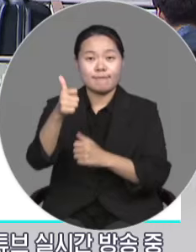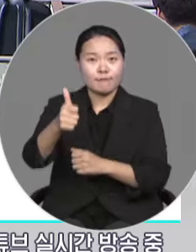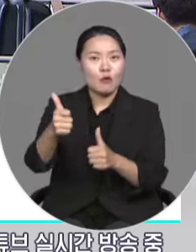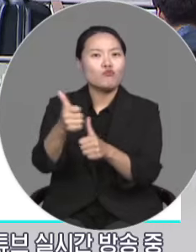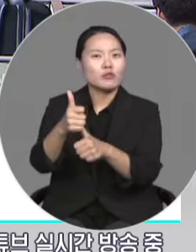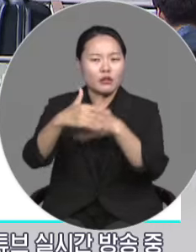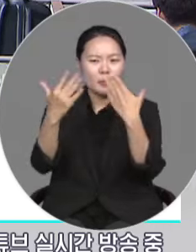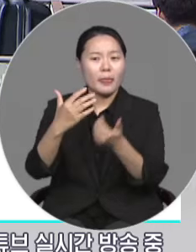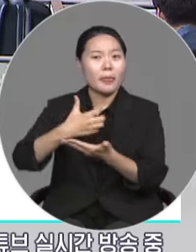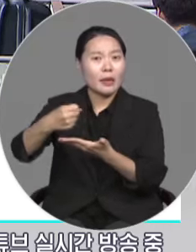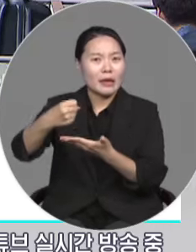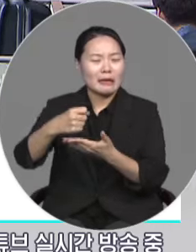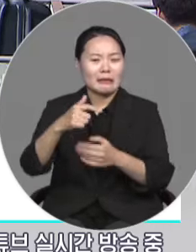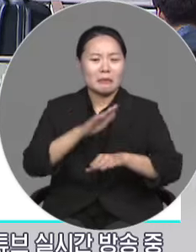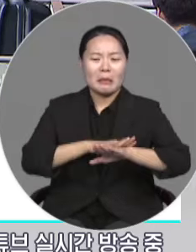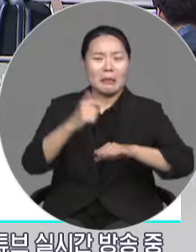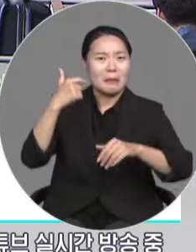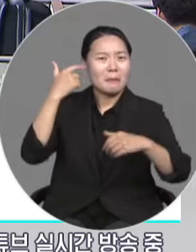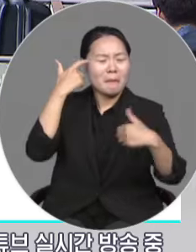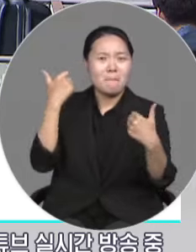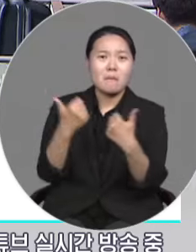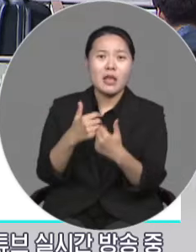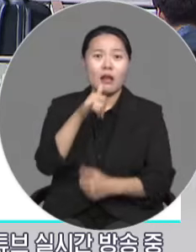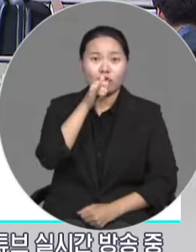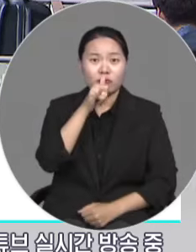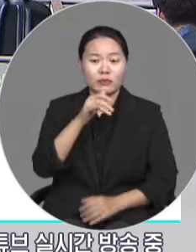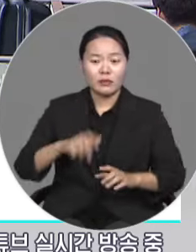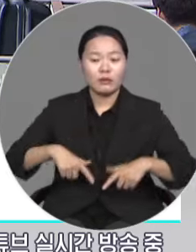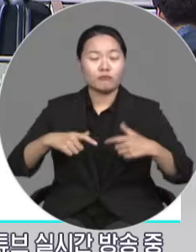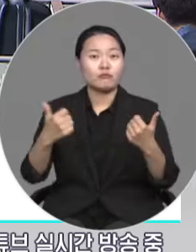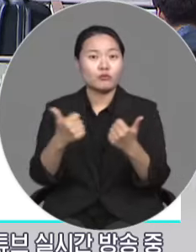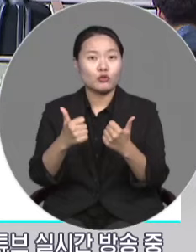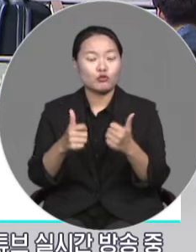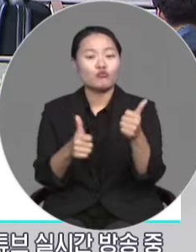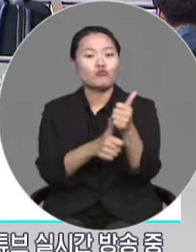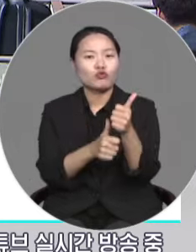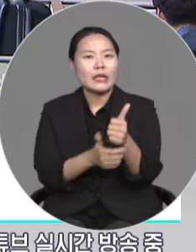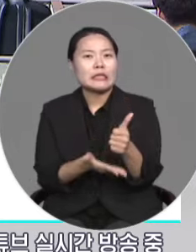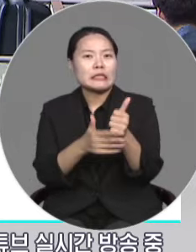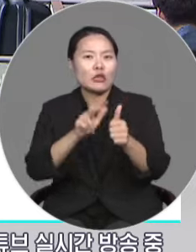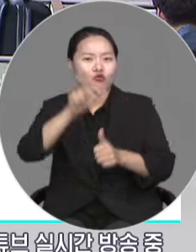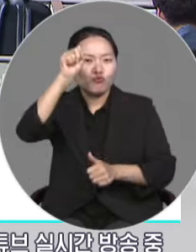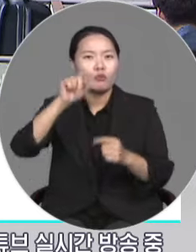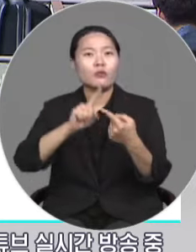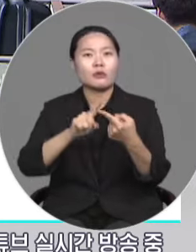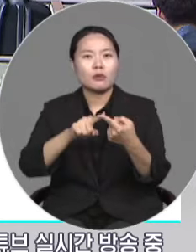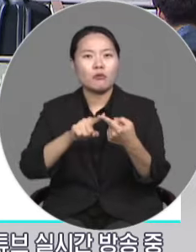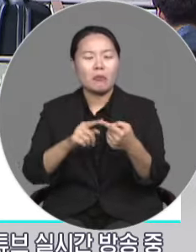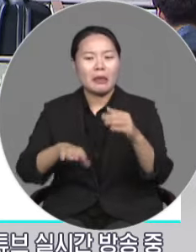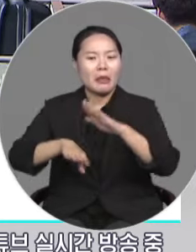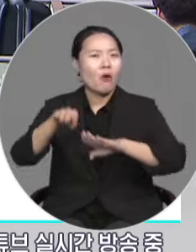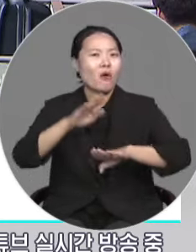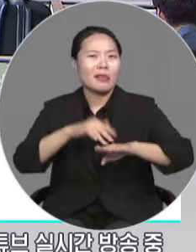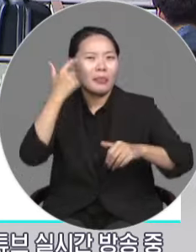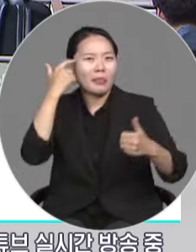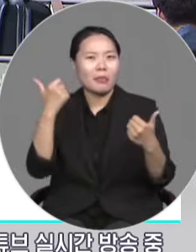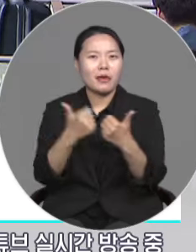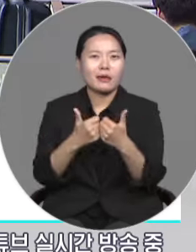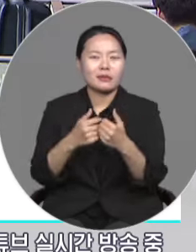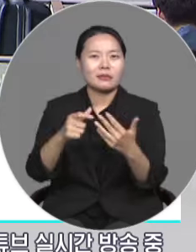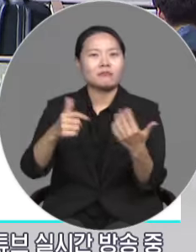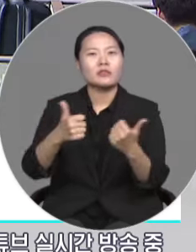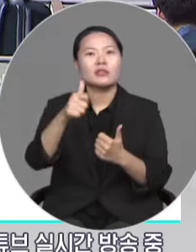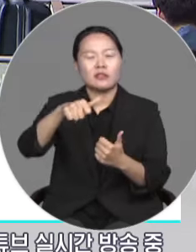부의장을 독식하자 야당이 반발하고 나섰고, 남구의회도 부의장 지지 후보를 놓고 여야 간 이견으로 의장